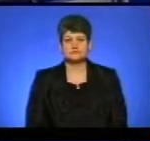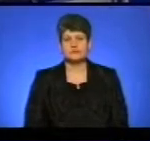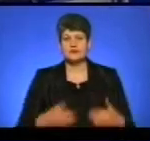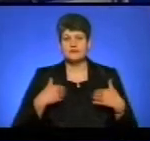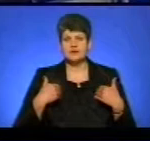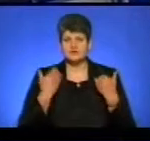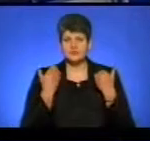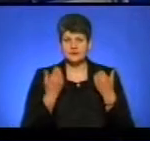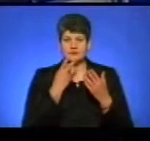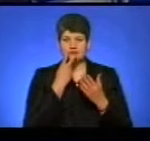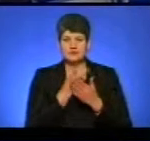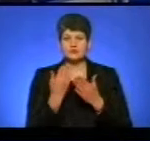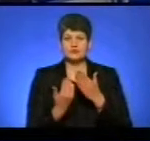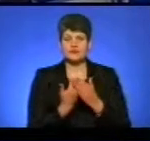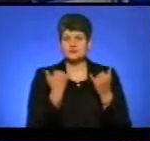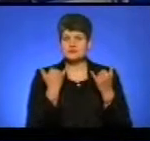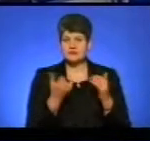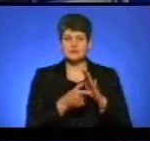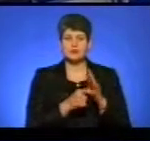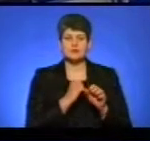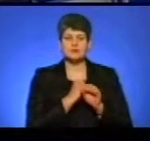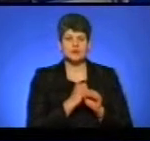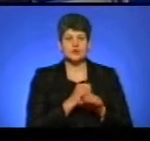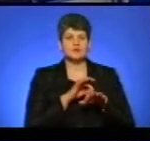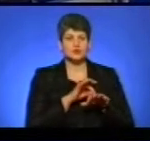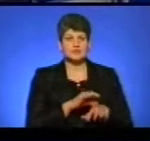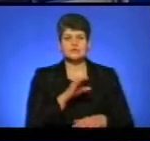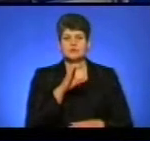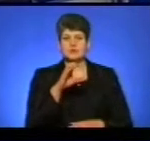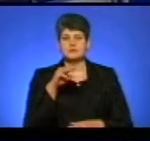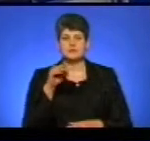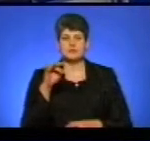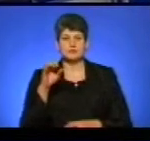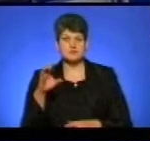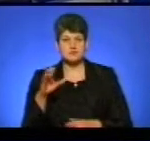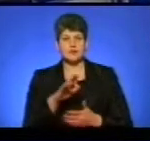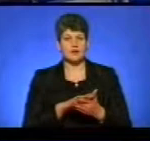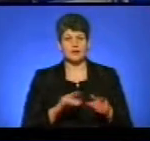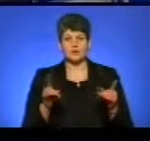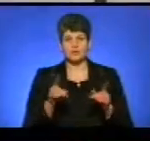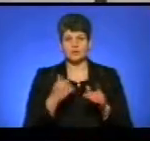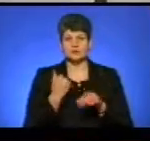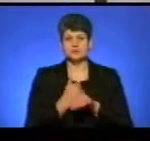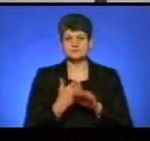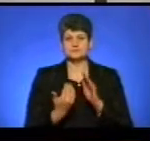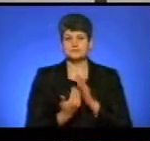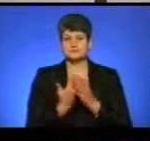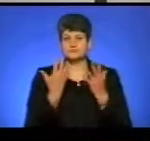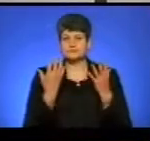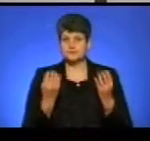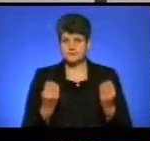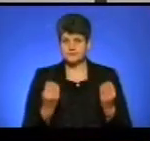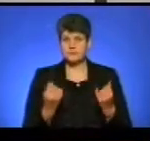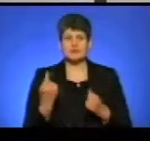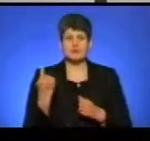вітаю вас. Ви дивитесь новини. З вами в студії працюю я, ведуча Соломія Струс. І далі коротко про головні події дня. З 1